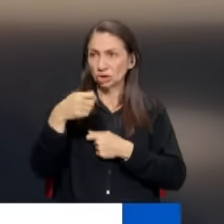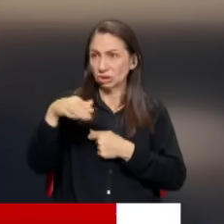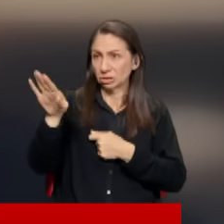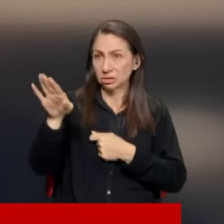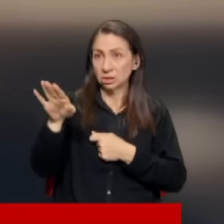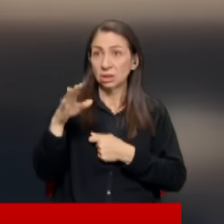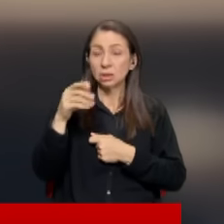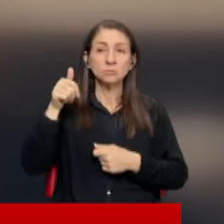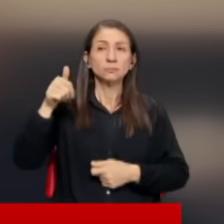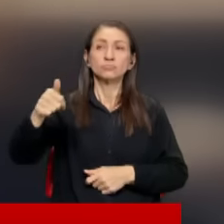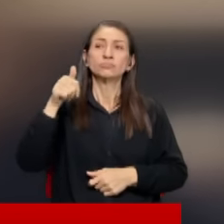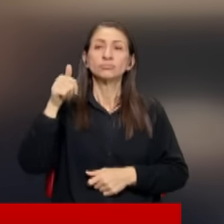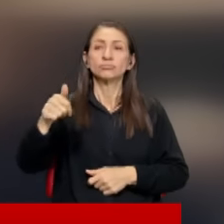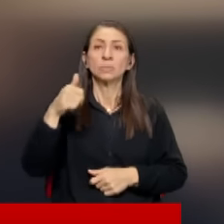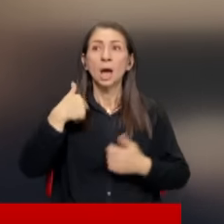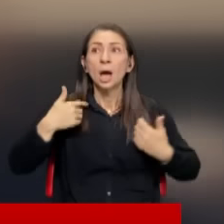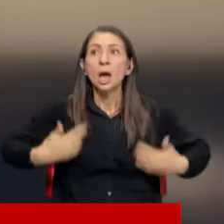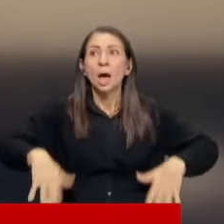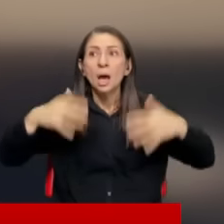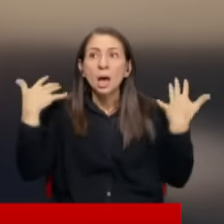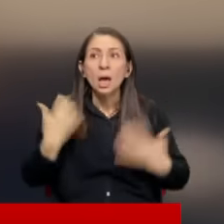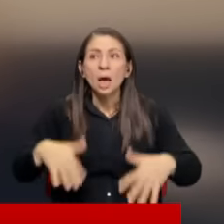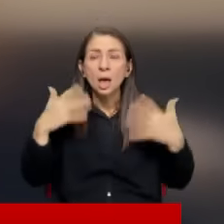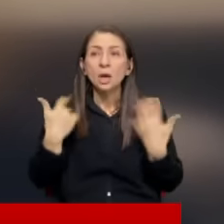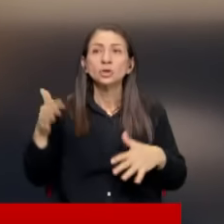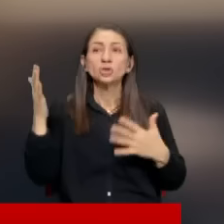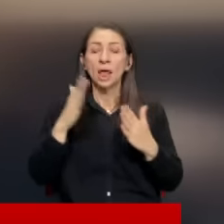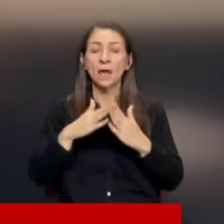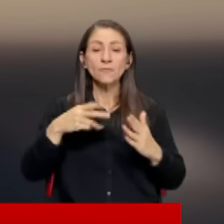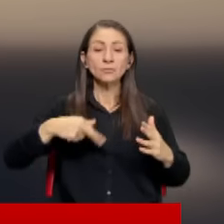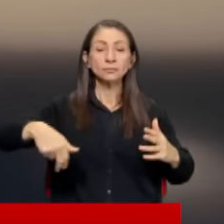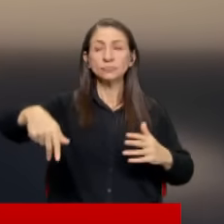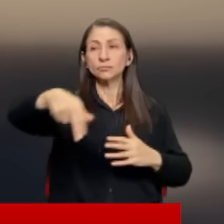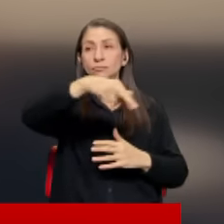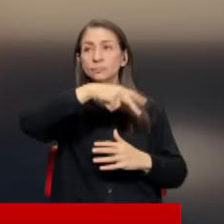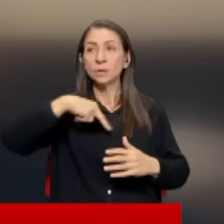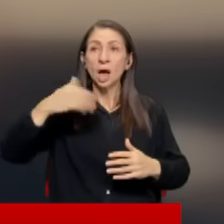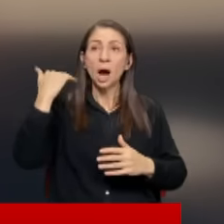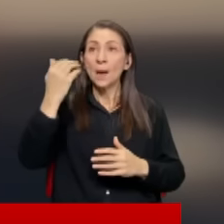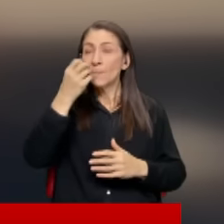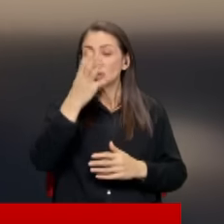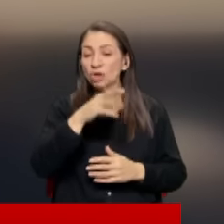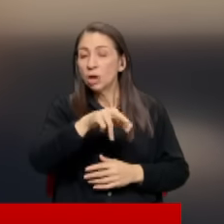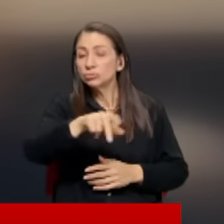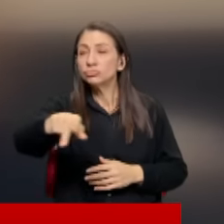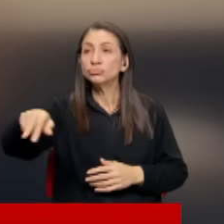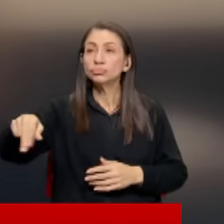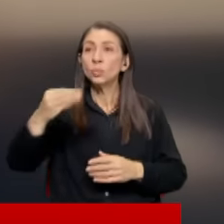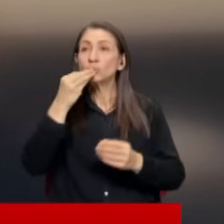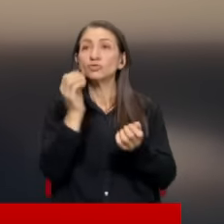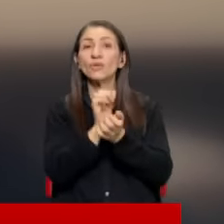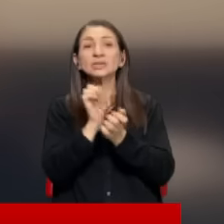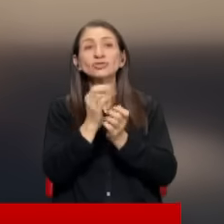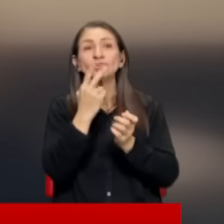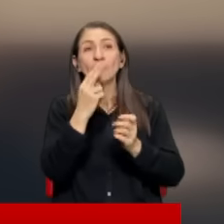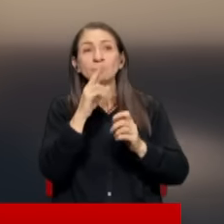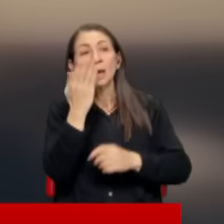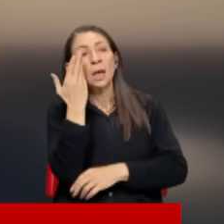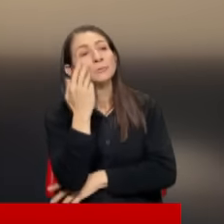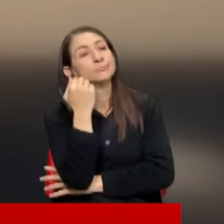sonra zile bastı. Benim elim ayağım titredi. Sonra evin etrafında gezindi. Arka bahçemize dolandı. Mutfağın camından